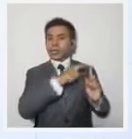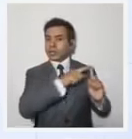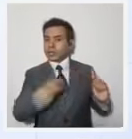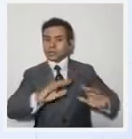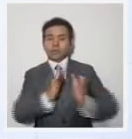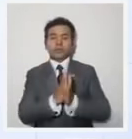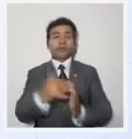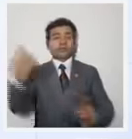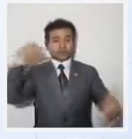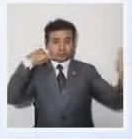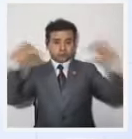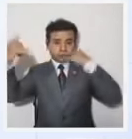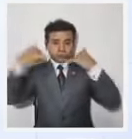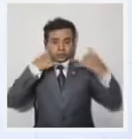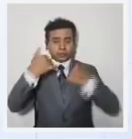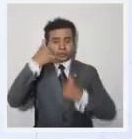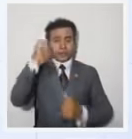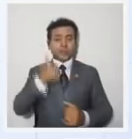414,076।